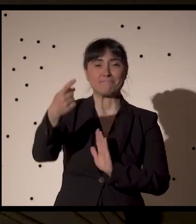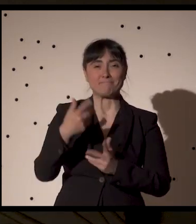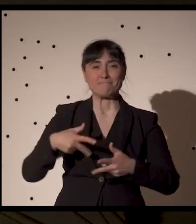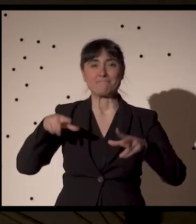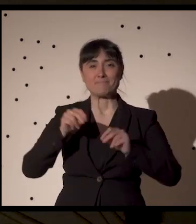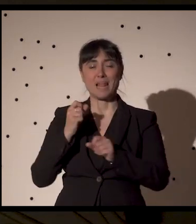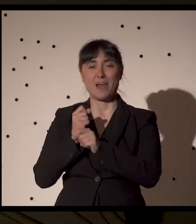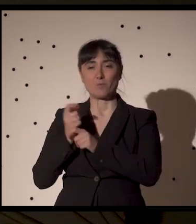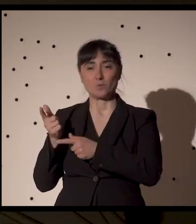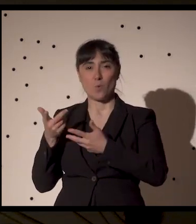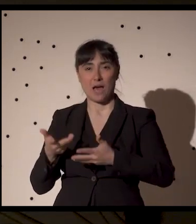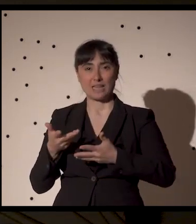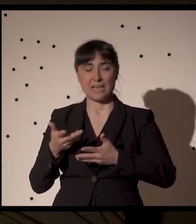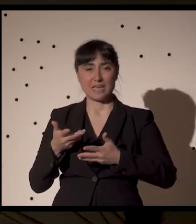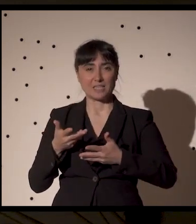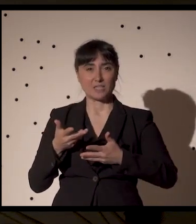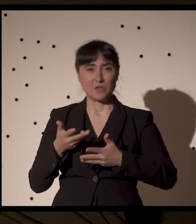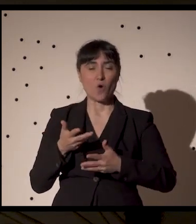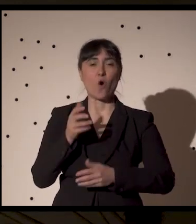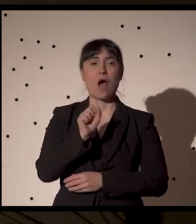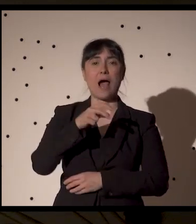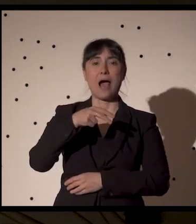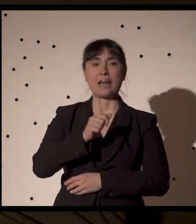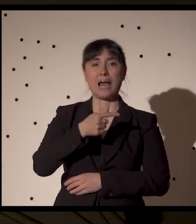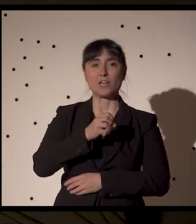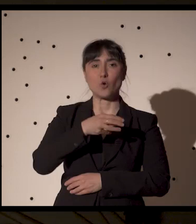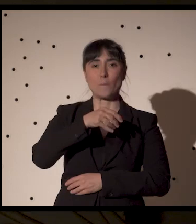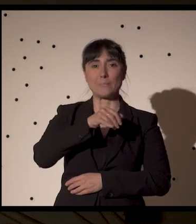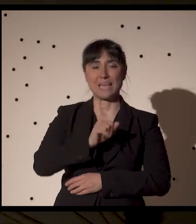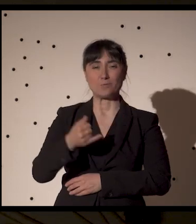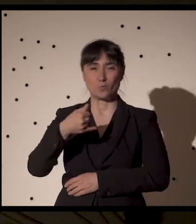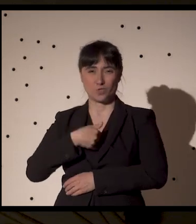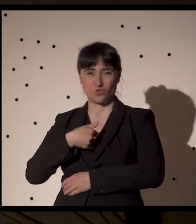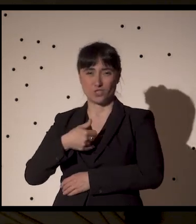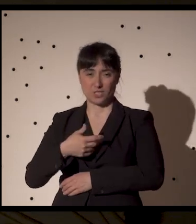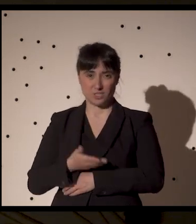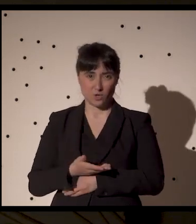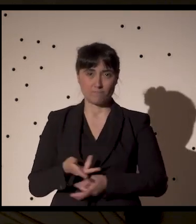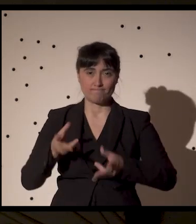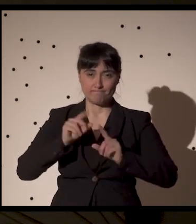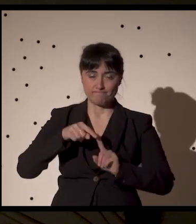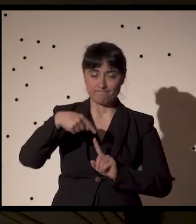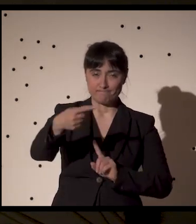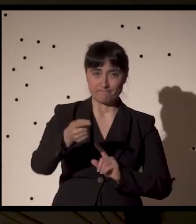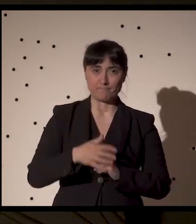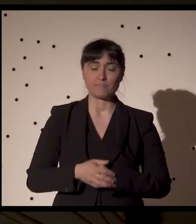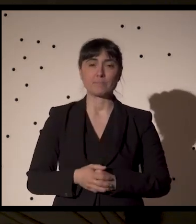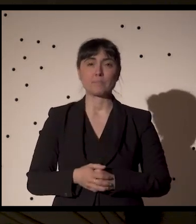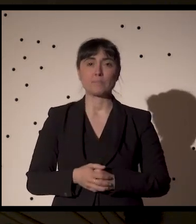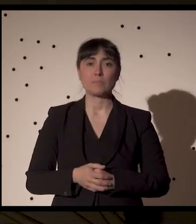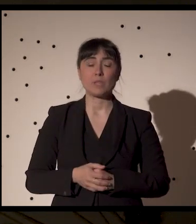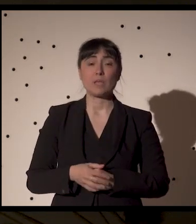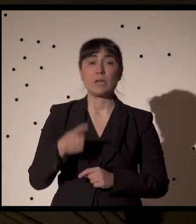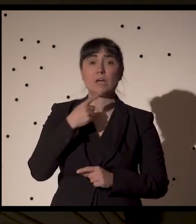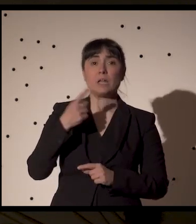il ministero della solitudine era il penultimo lavoro di questo collettivo debuttato la scorsa stagione nell'ambito